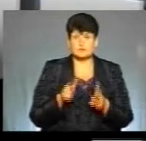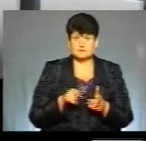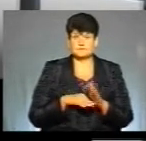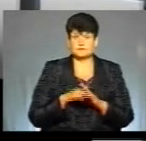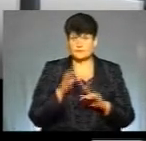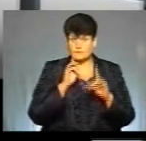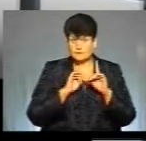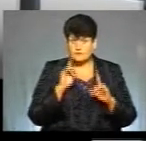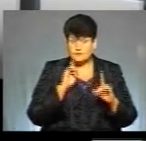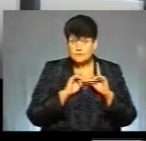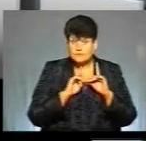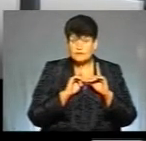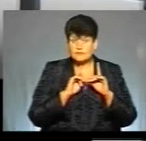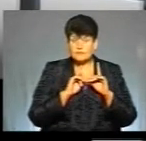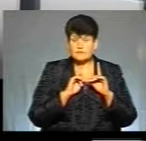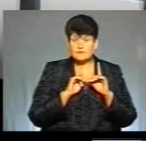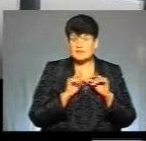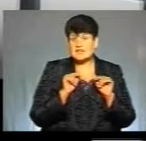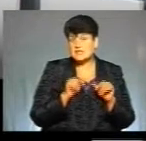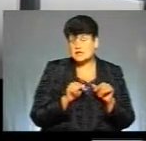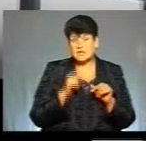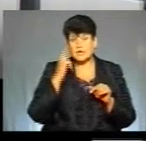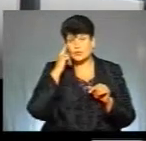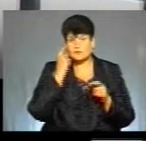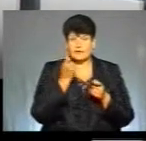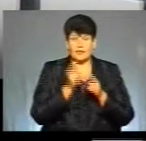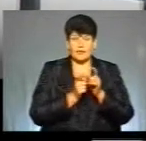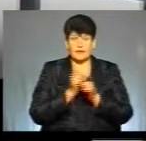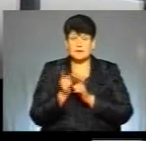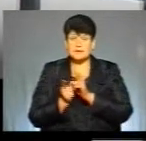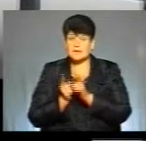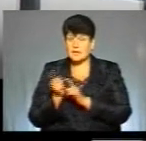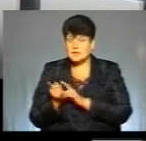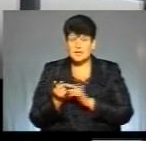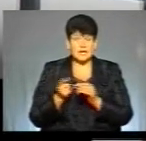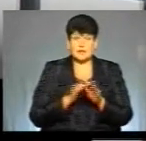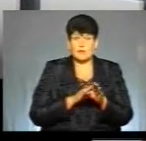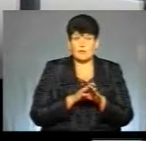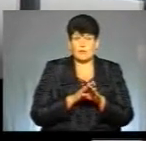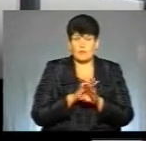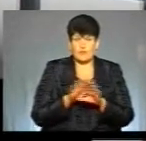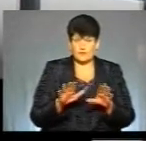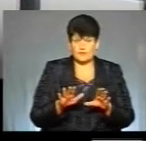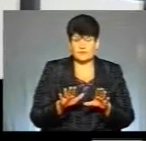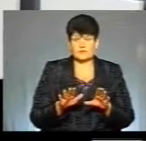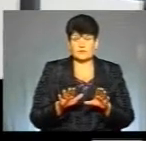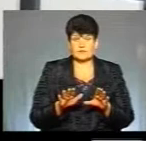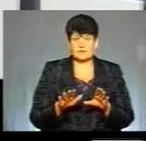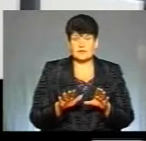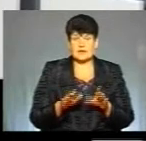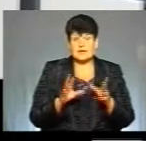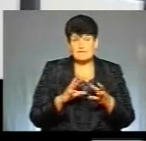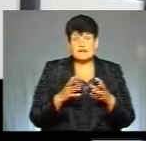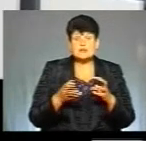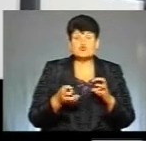бар'єр, потрапляли до Верховної Ради, їхні позиції дещо змінювалися, можливо, не зовсім публічно, а скоріше не публічно, але в